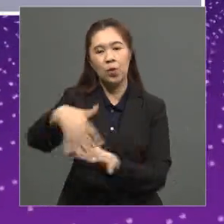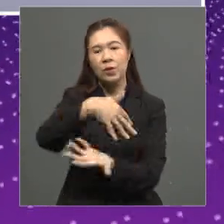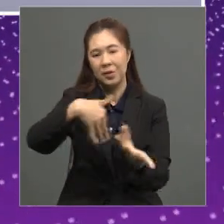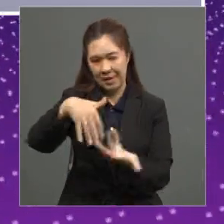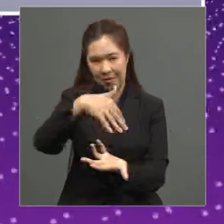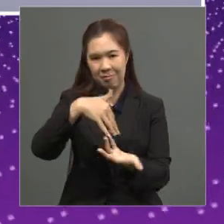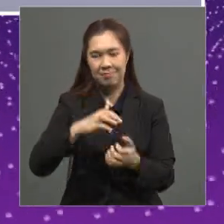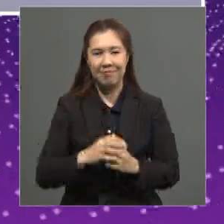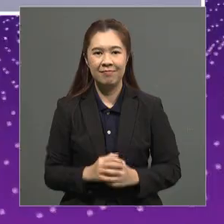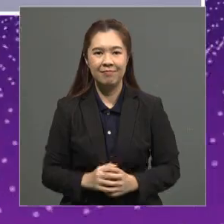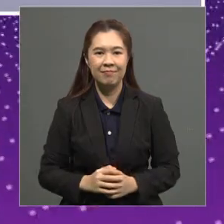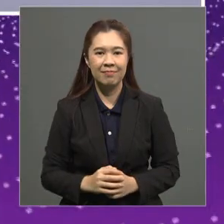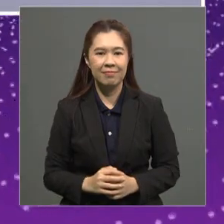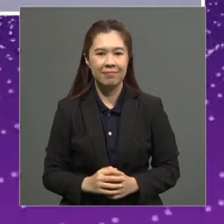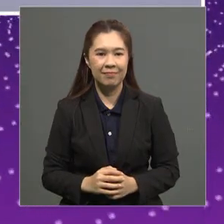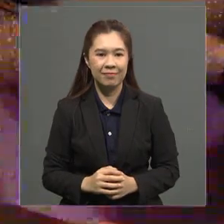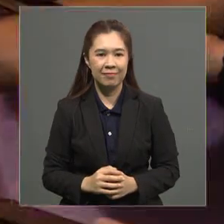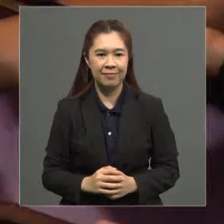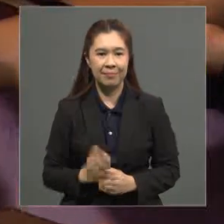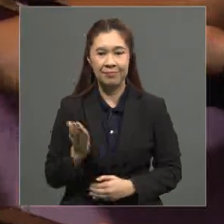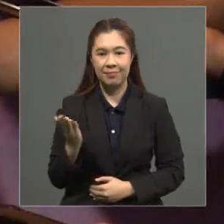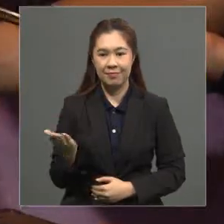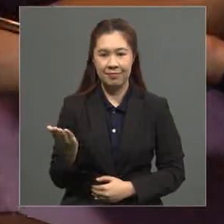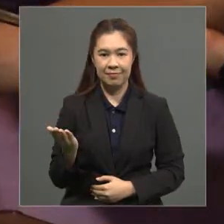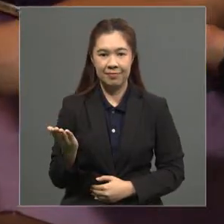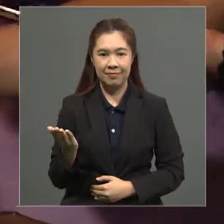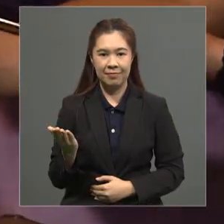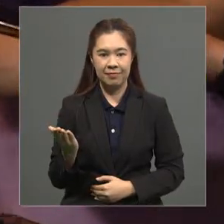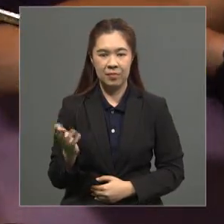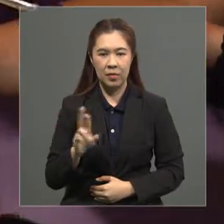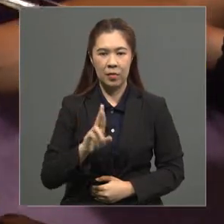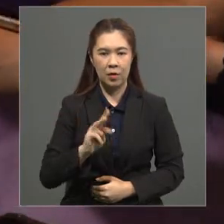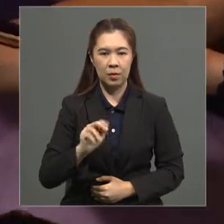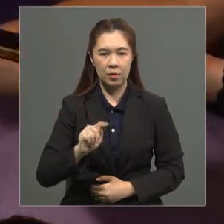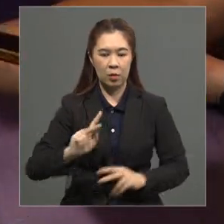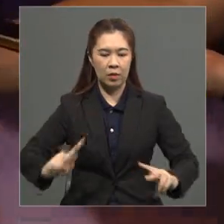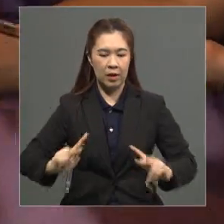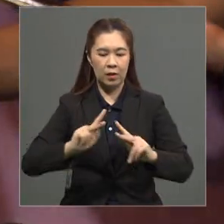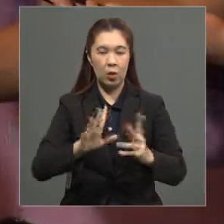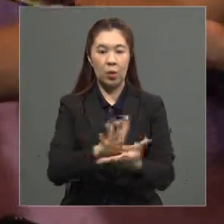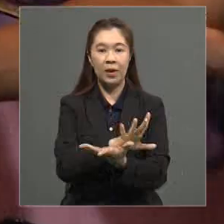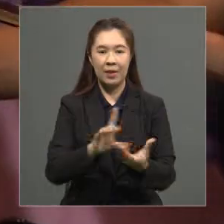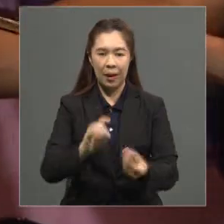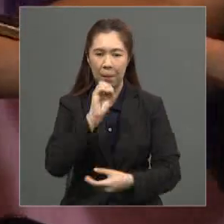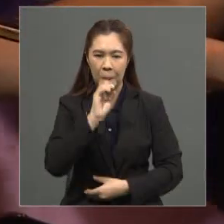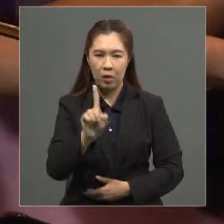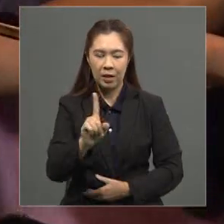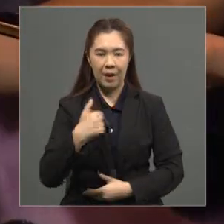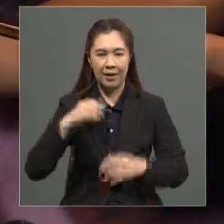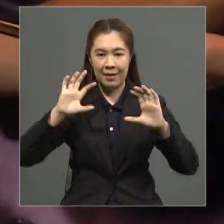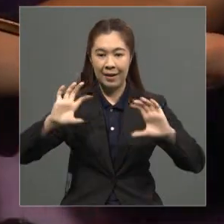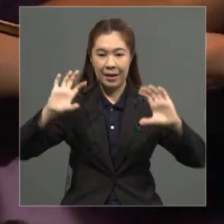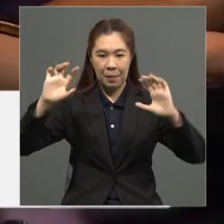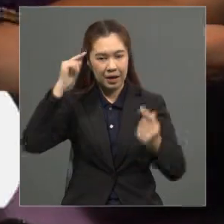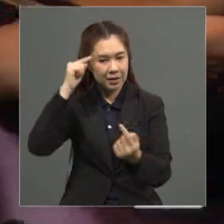ล้อมนั่นเองค่ะโดยนายงสาวสุดาวันหวังสุภกิจโกศลรัฐมนตรีว่าการกระทรวงวัฒนธรรมบอกนะคะว่ารัฐบาลค่ะโดยกระทรวง